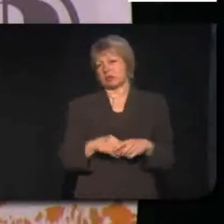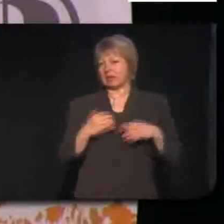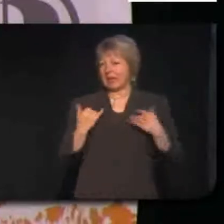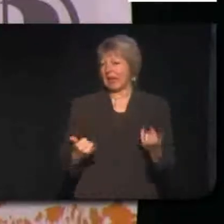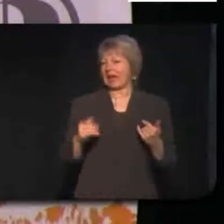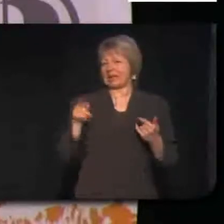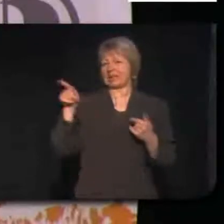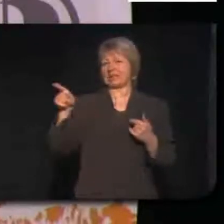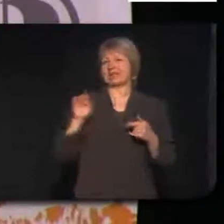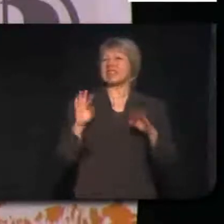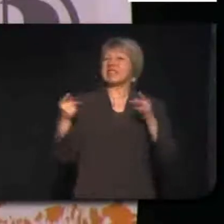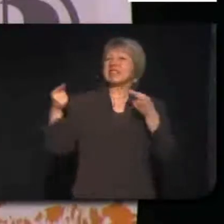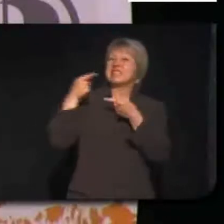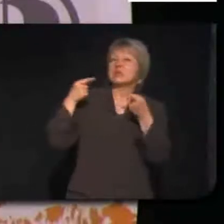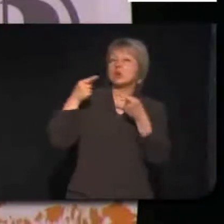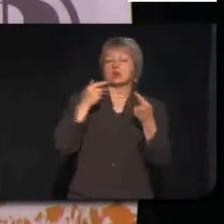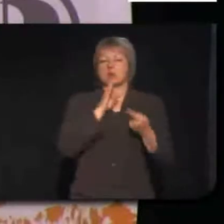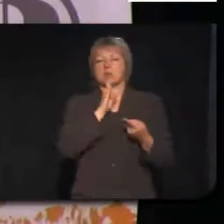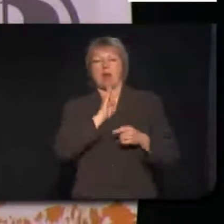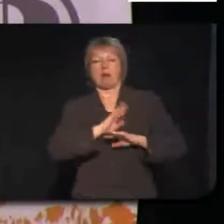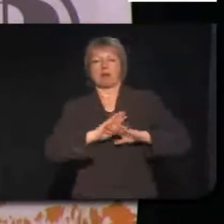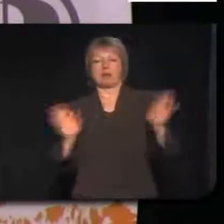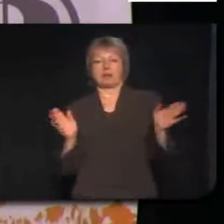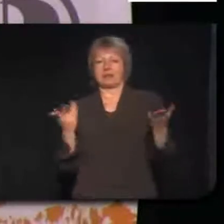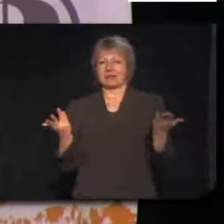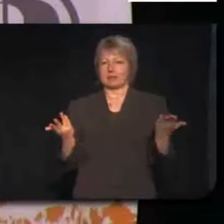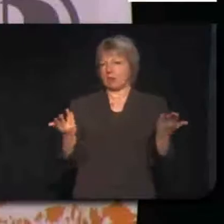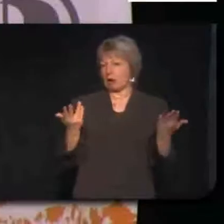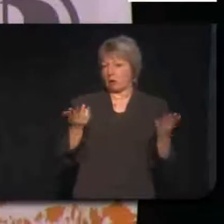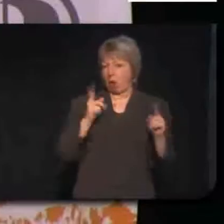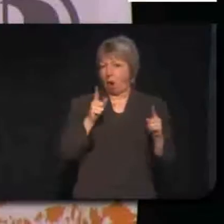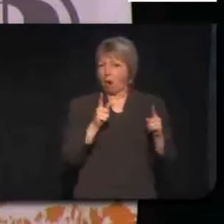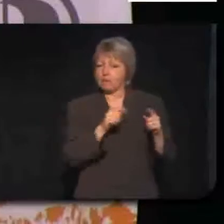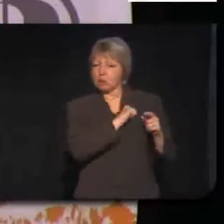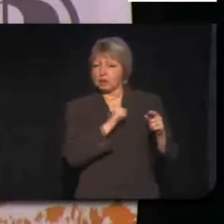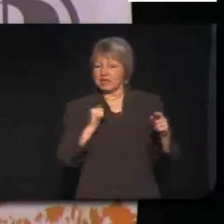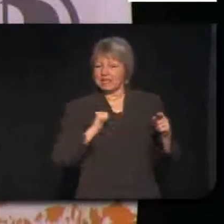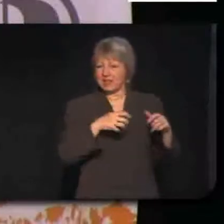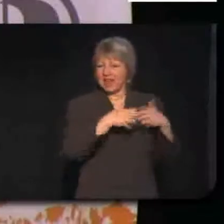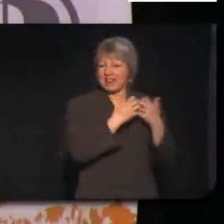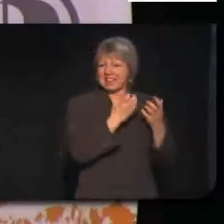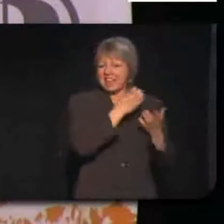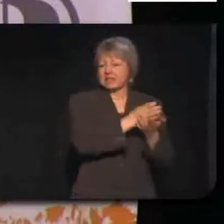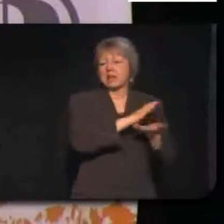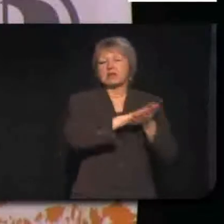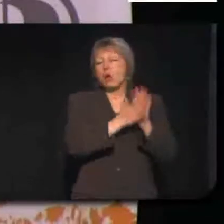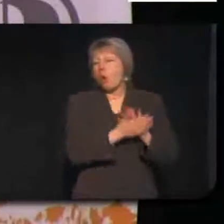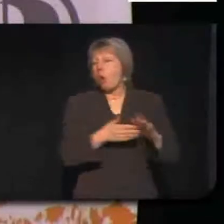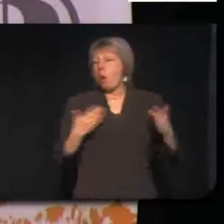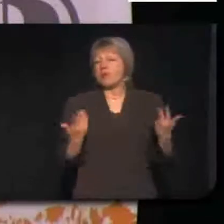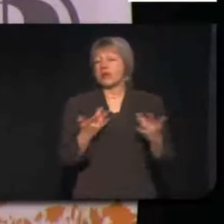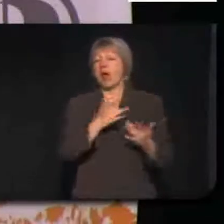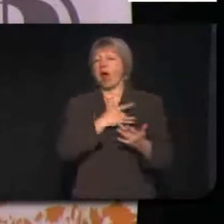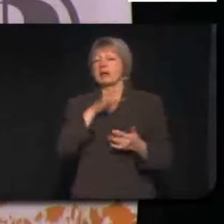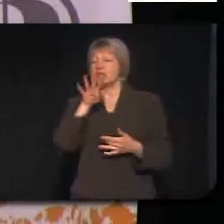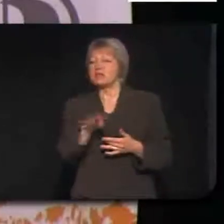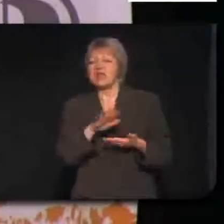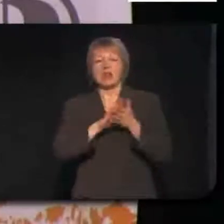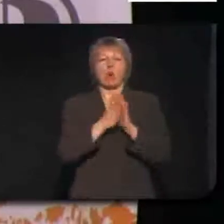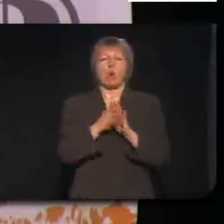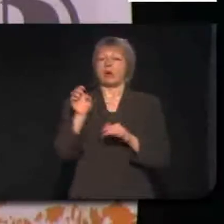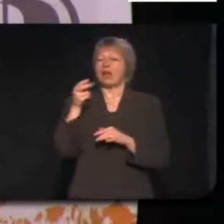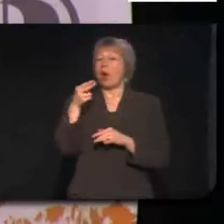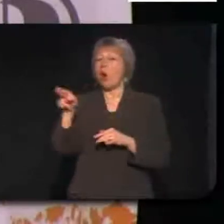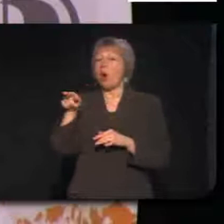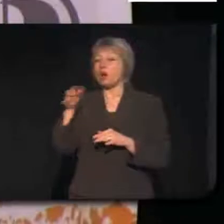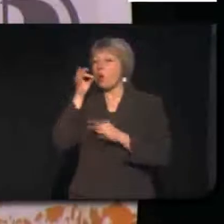Diskussionen unerwünscht ob nun bei Kriegseinsätzen der Bundeswehr Hartz IV oder in der Euro-Frage gefallen sie sich